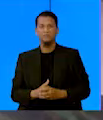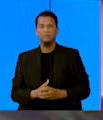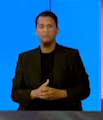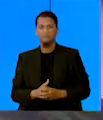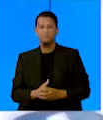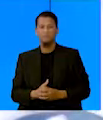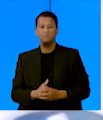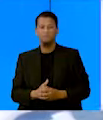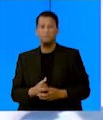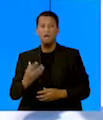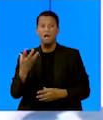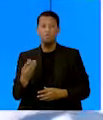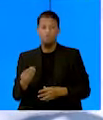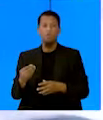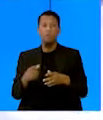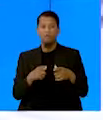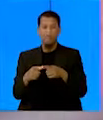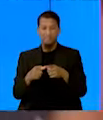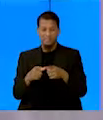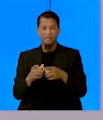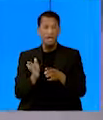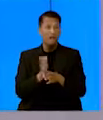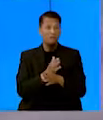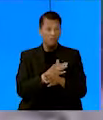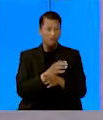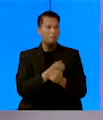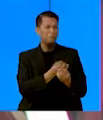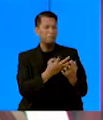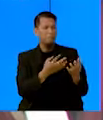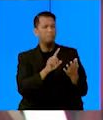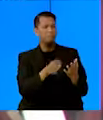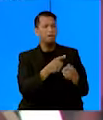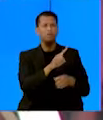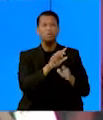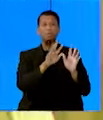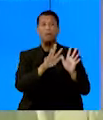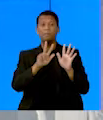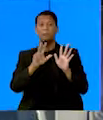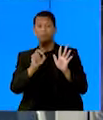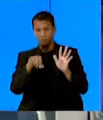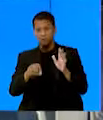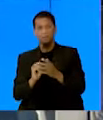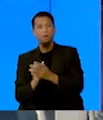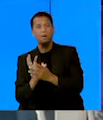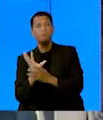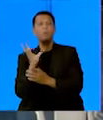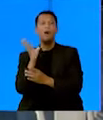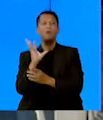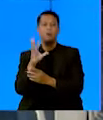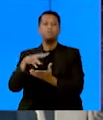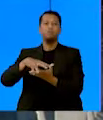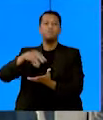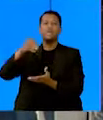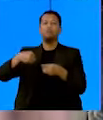Kampung konveksi semula hanya dirintis oleh sejumlah warga di tahun 1980-an, namun kini berkembang menjadi sentra pakaian jadi.